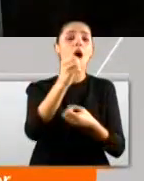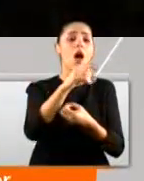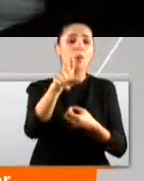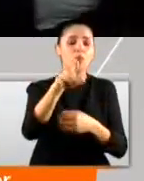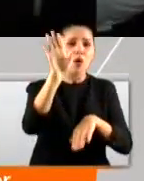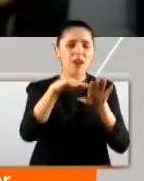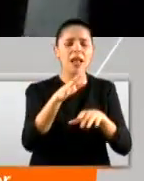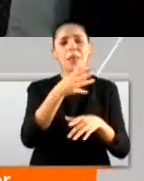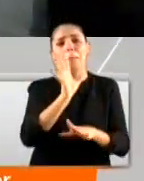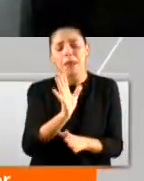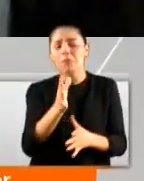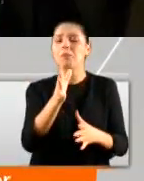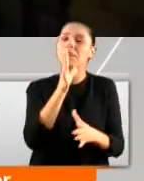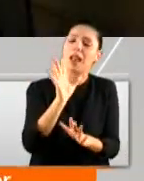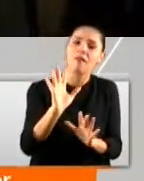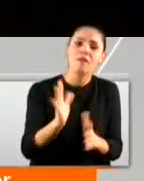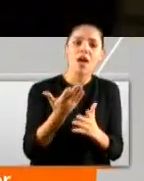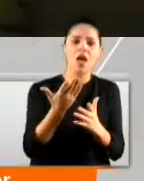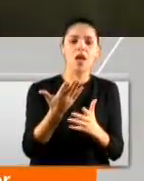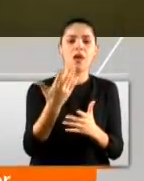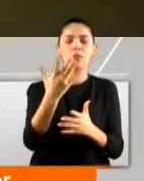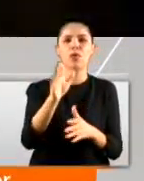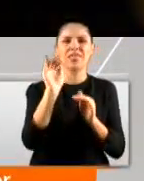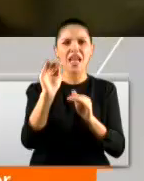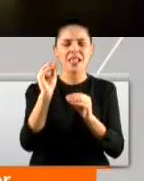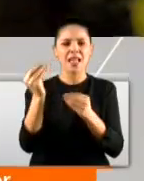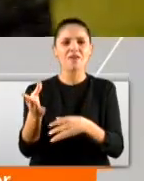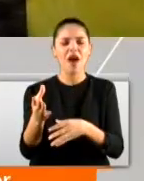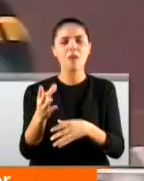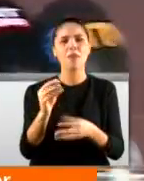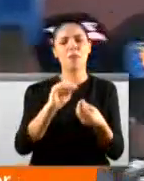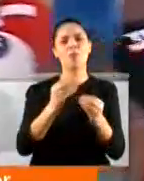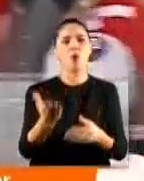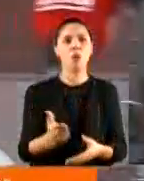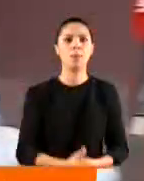bilerek kanat tutmak sıkıntı veren insanların